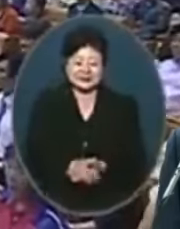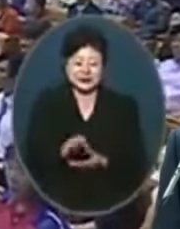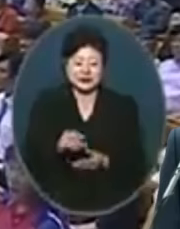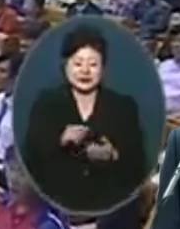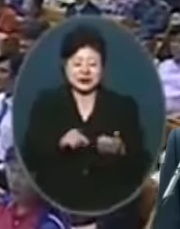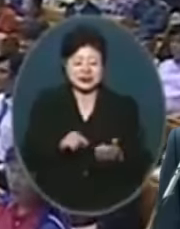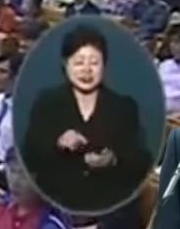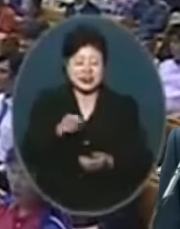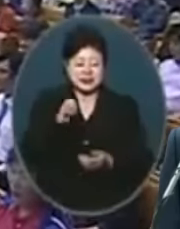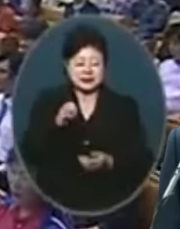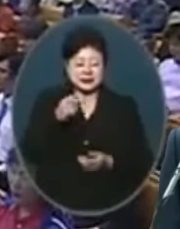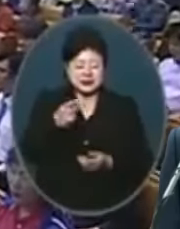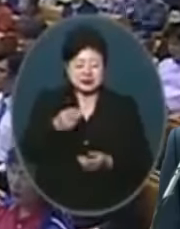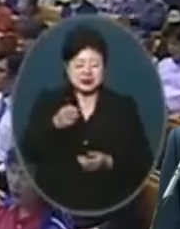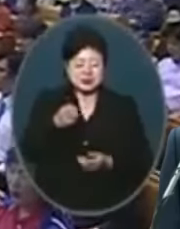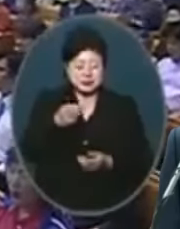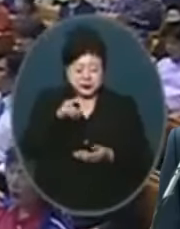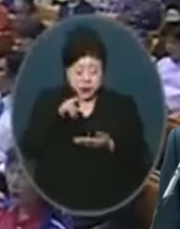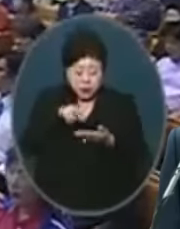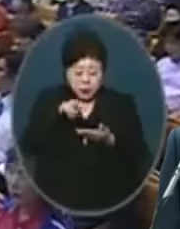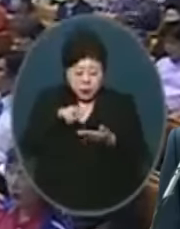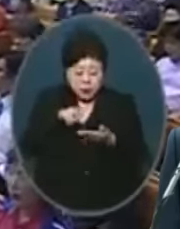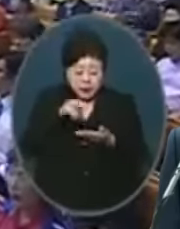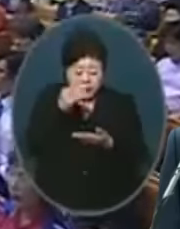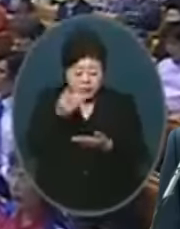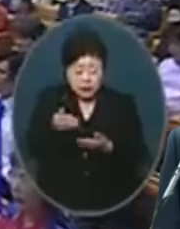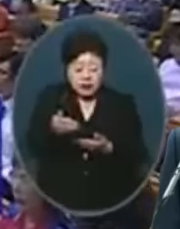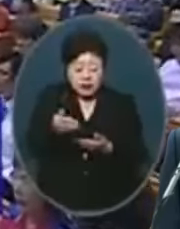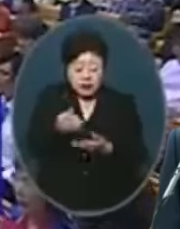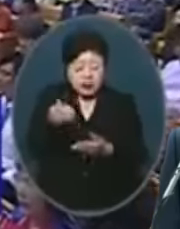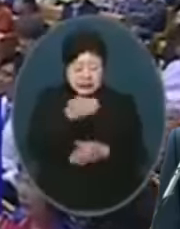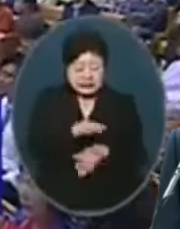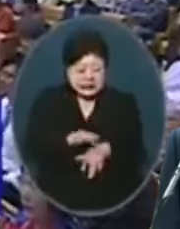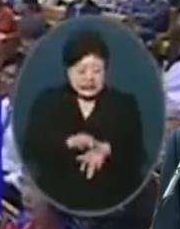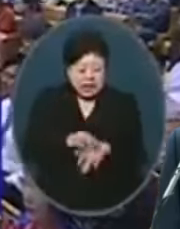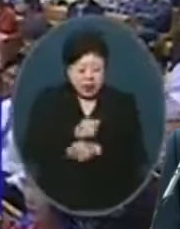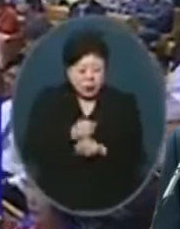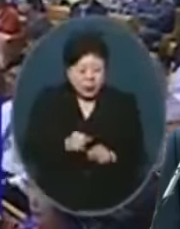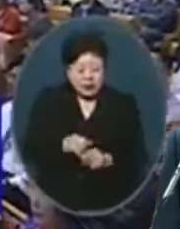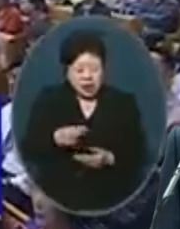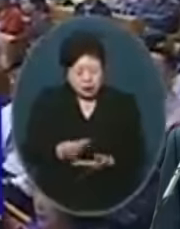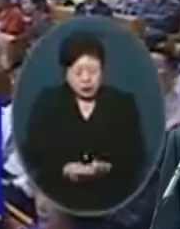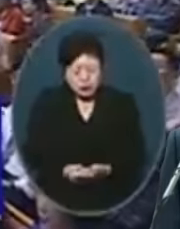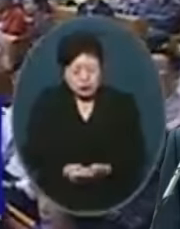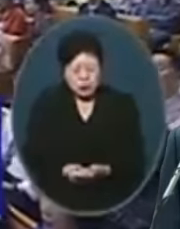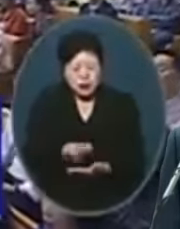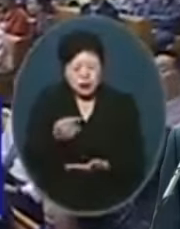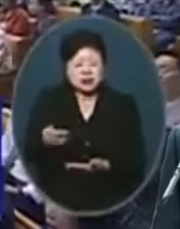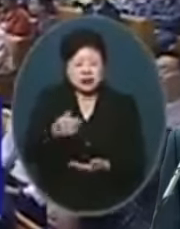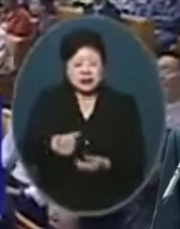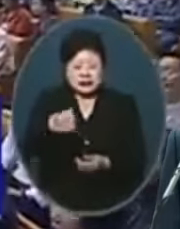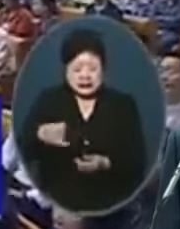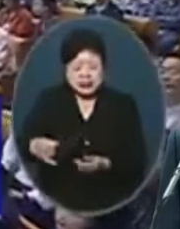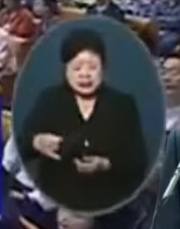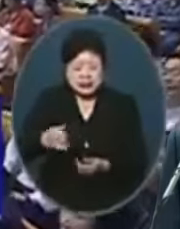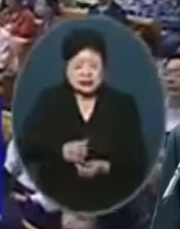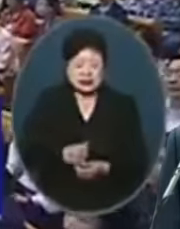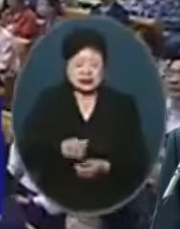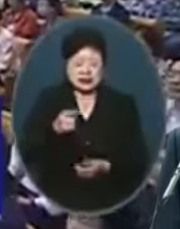민수기 14장 32절로 33절에 보면, 너희의 시체는 이 광야에 엎드려질 것이요 너희의 자녀들은